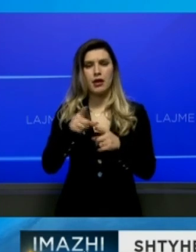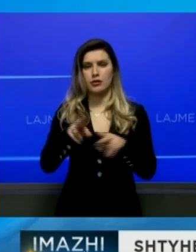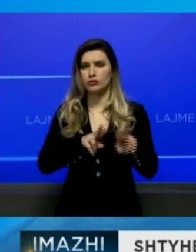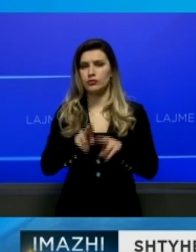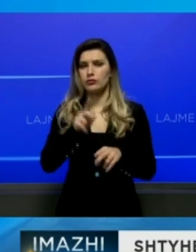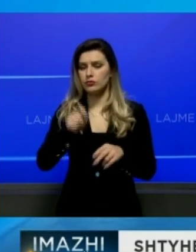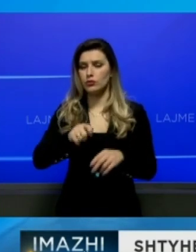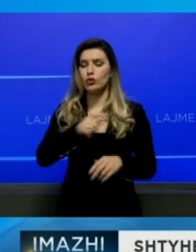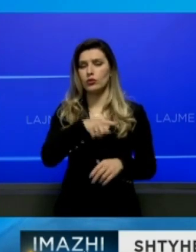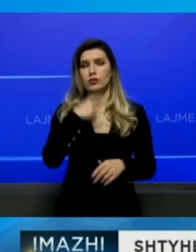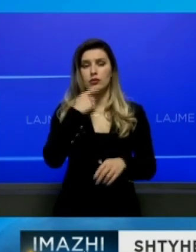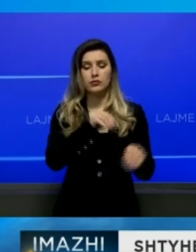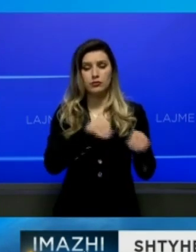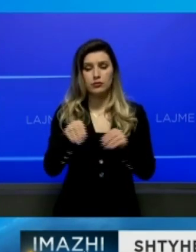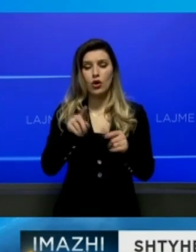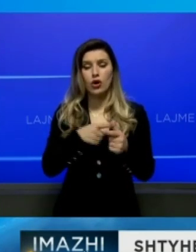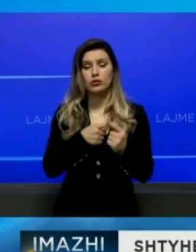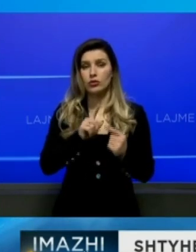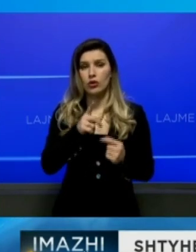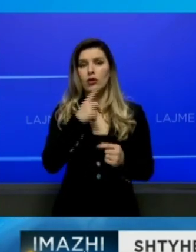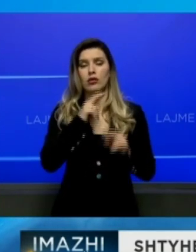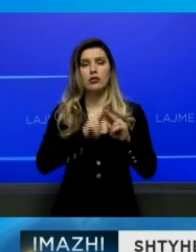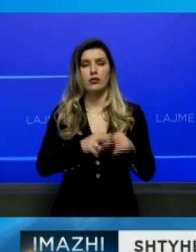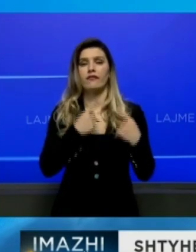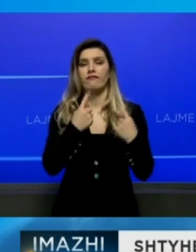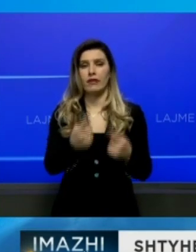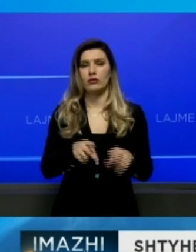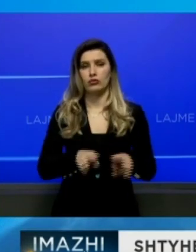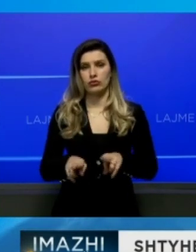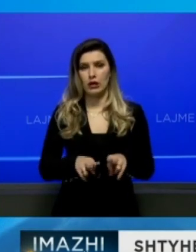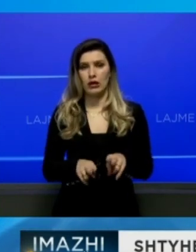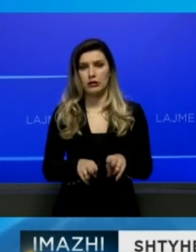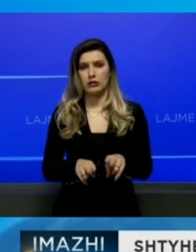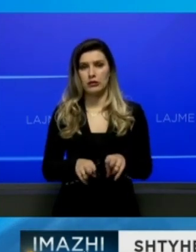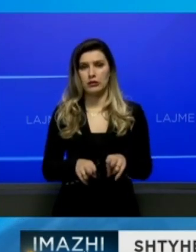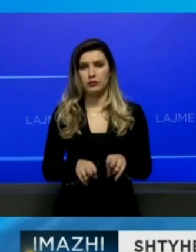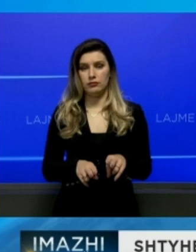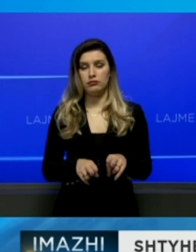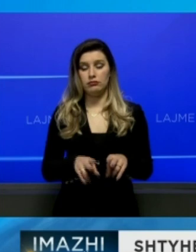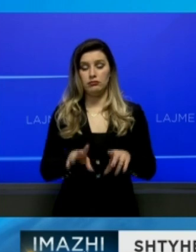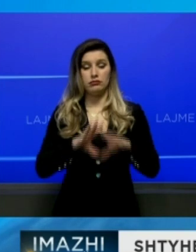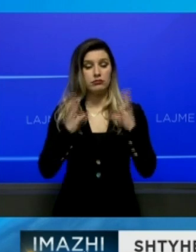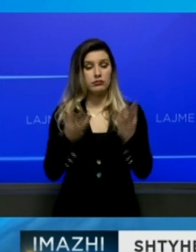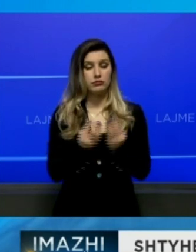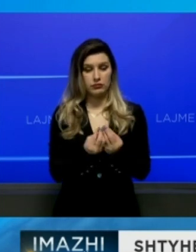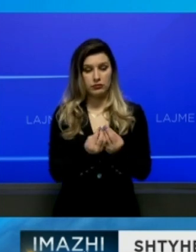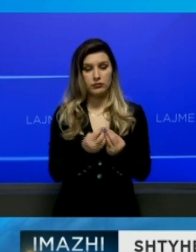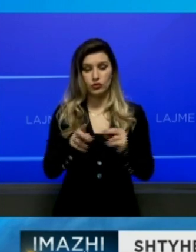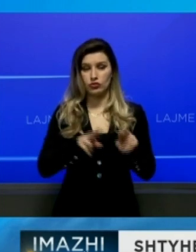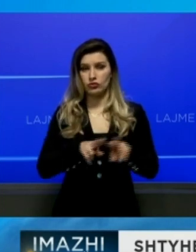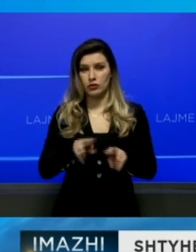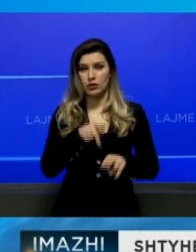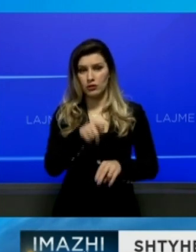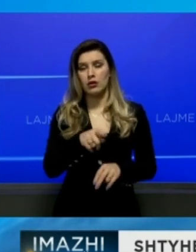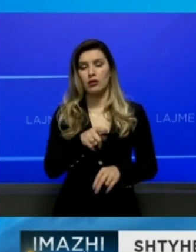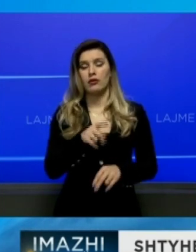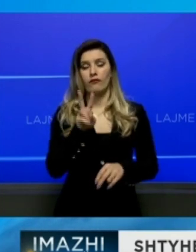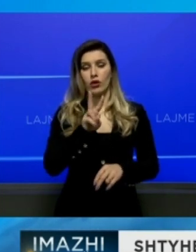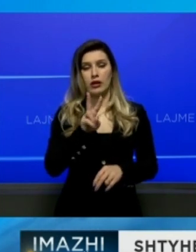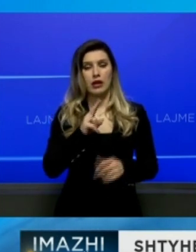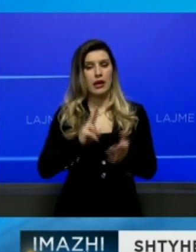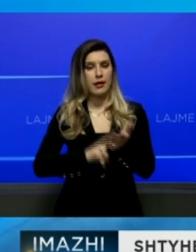apo jo të seancës duhet i lihet trupit gjykues. Pas këtyre deklarimeve, kryetarja e trupit gjykues, Violeta